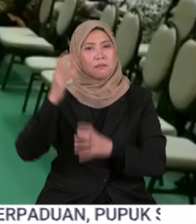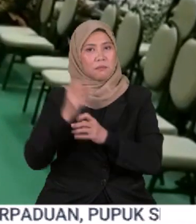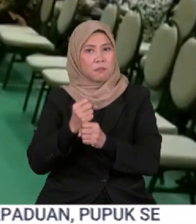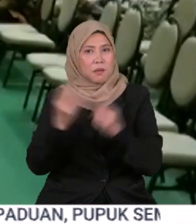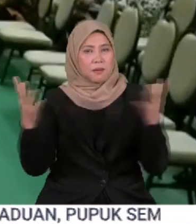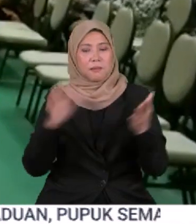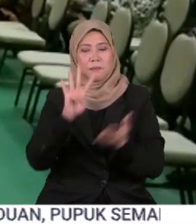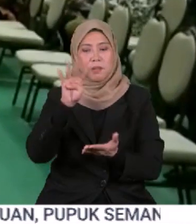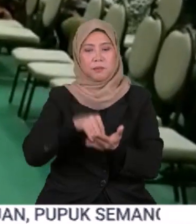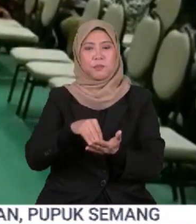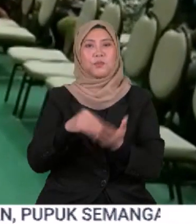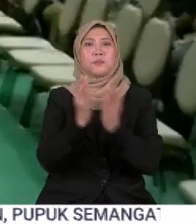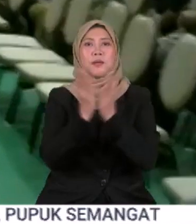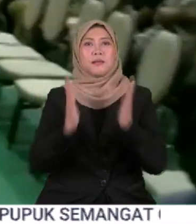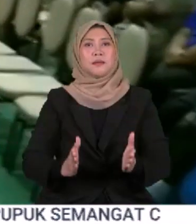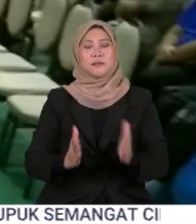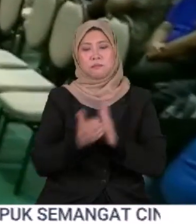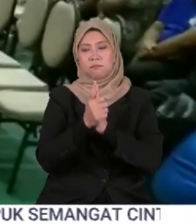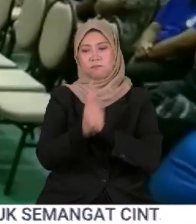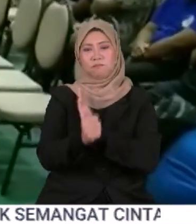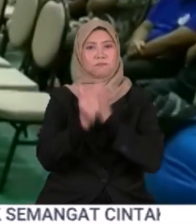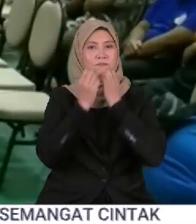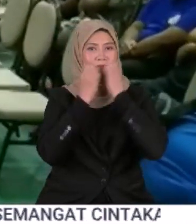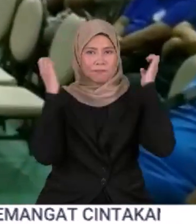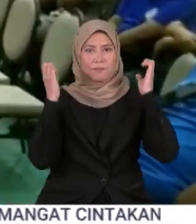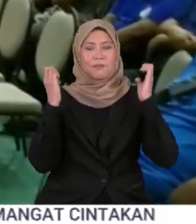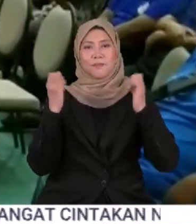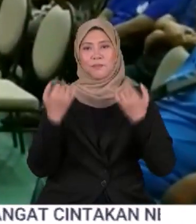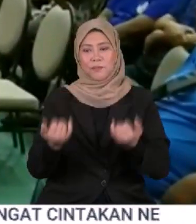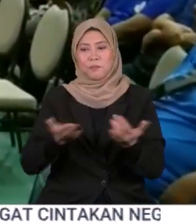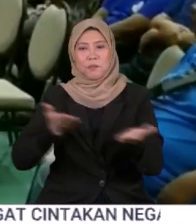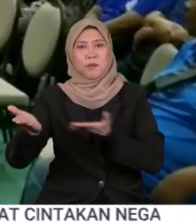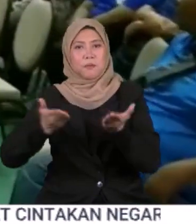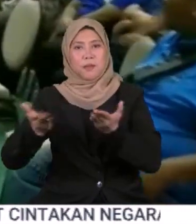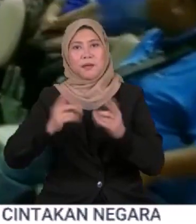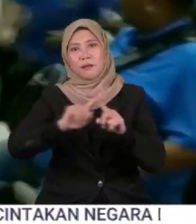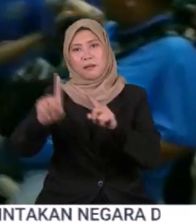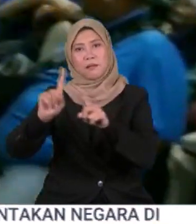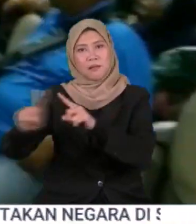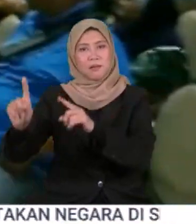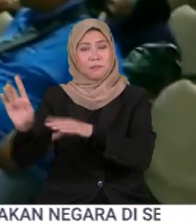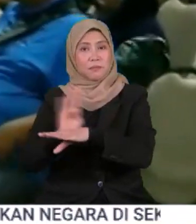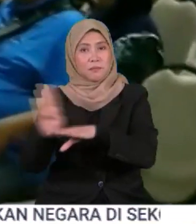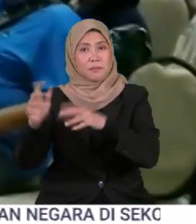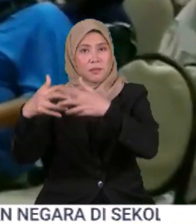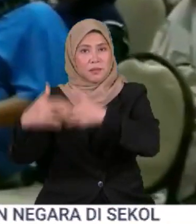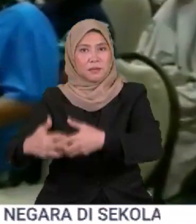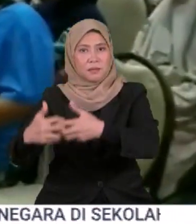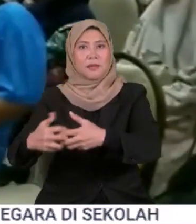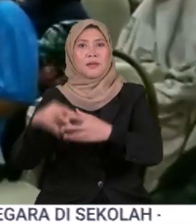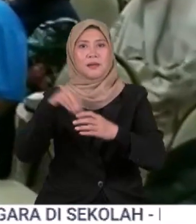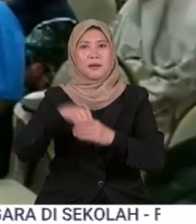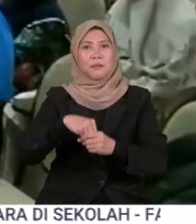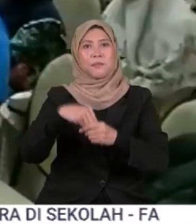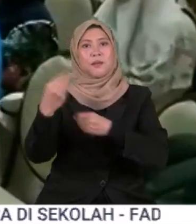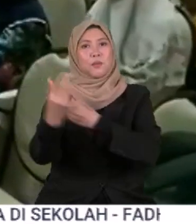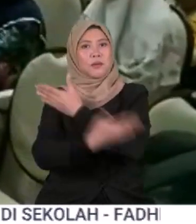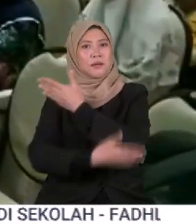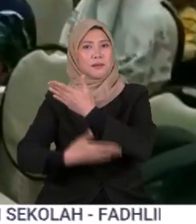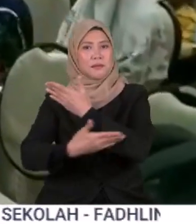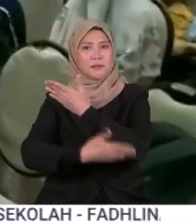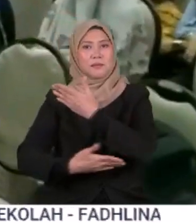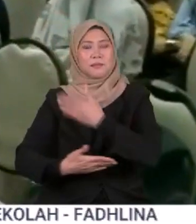lebih 4000 graduan berkemahiran tinggi yang kini berkhidmat dalam pelbagai sektor industri di dalam dan luar